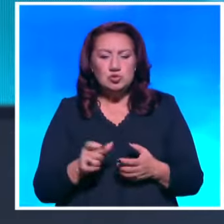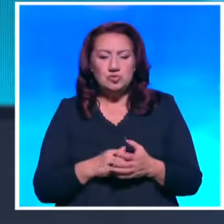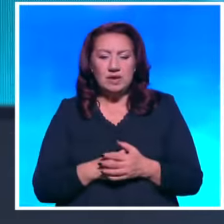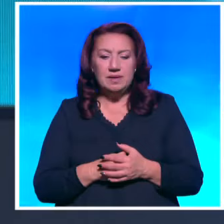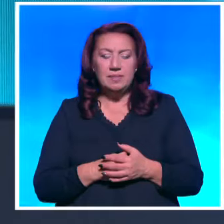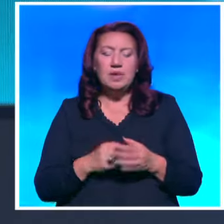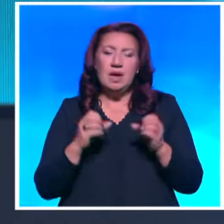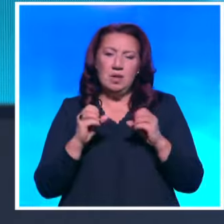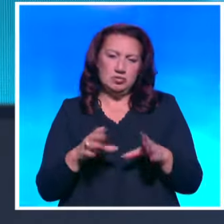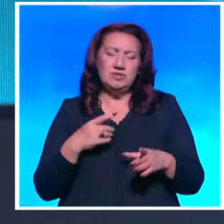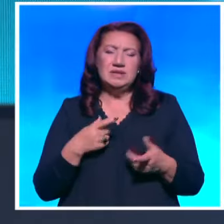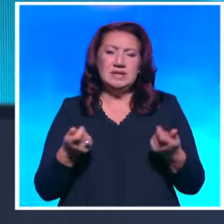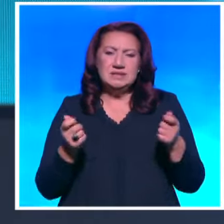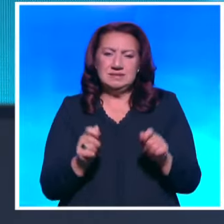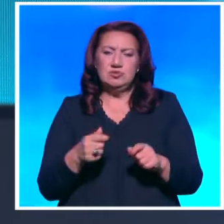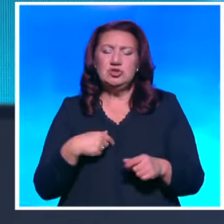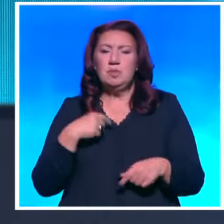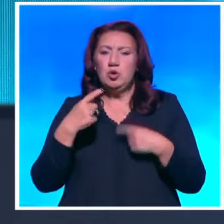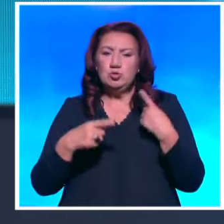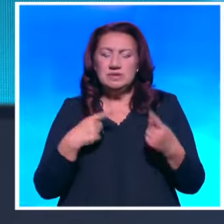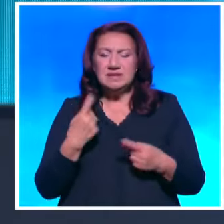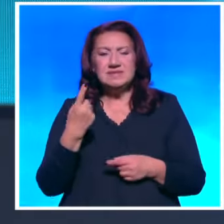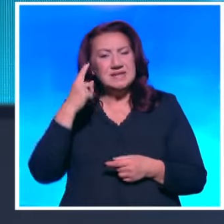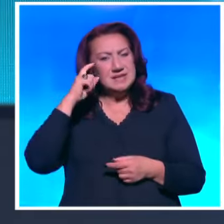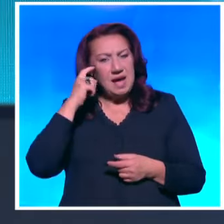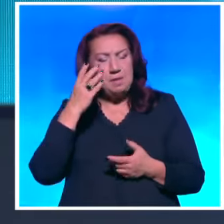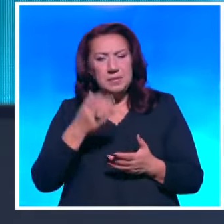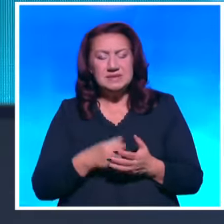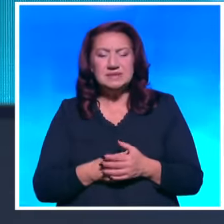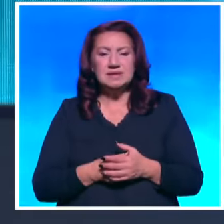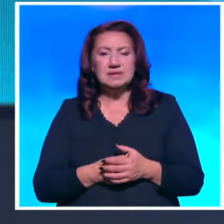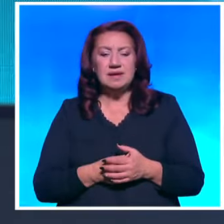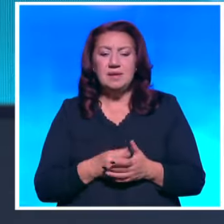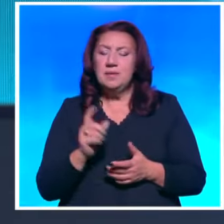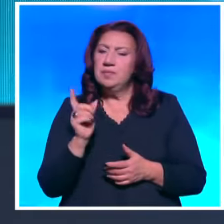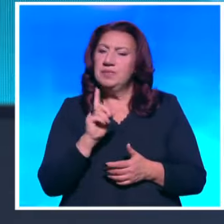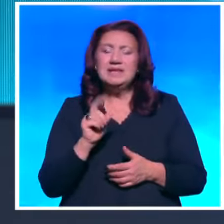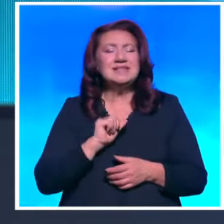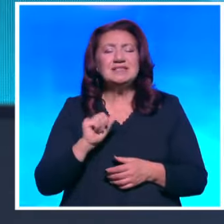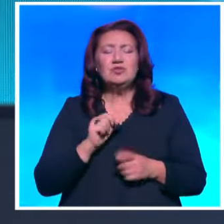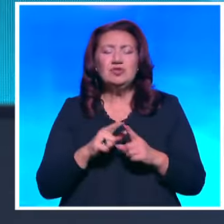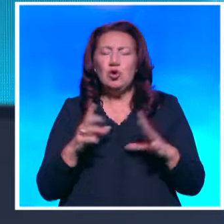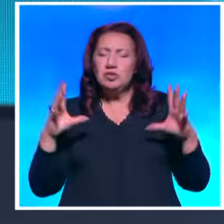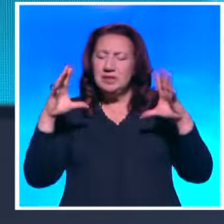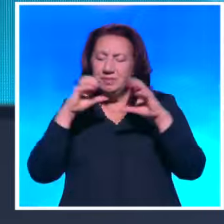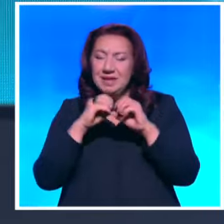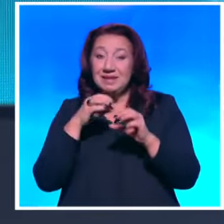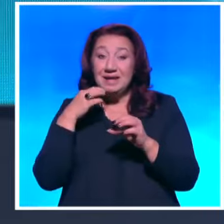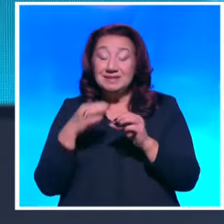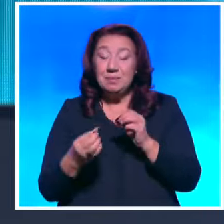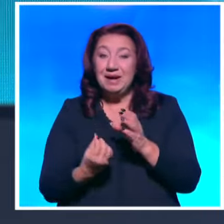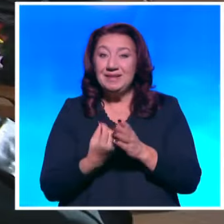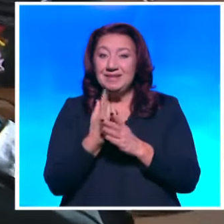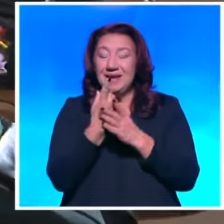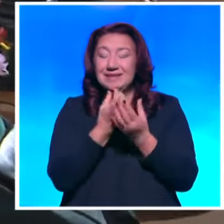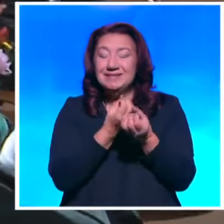това мое изказване с една мисъл на Кристиян Таков. А именно, не се страхувайте от тъмнината, запалете свещ. Благодаря ви още веднъж, че